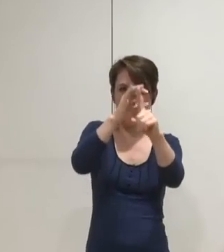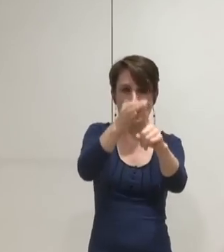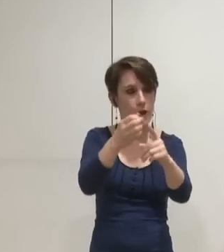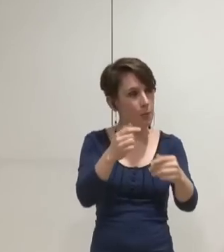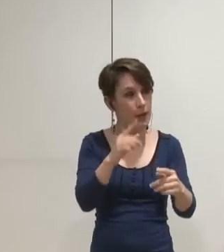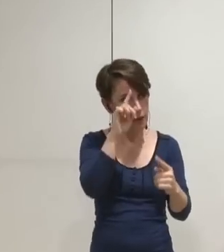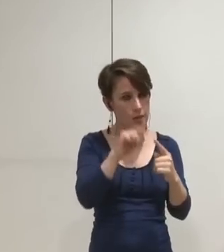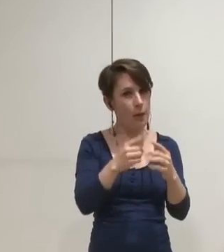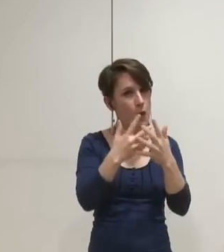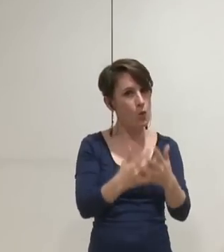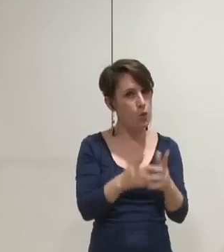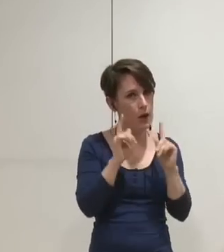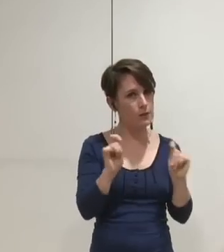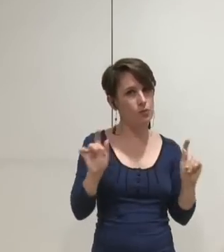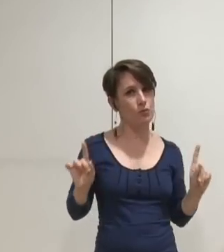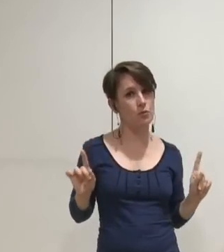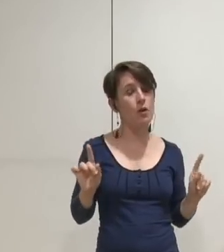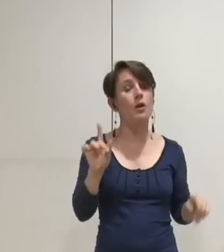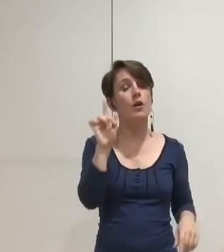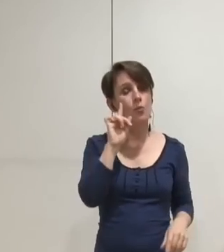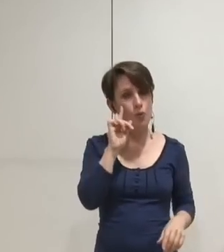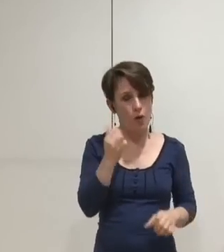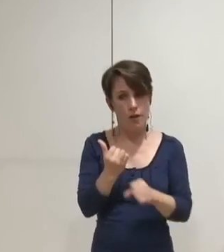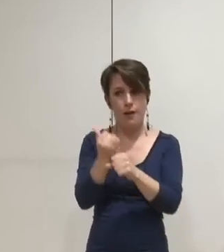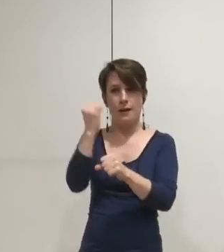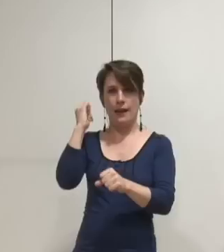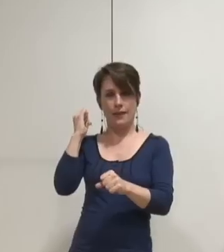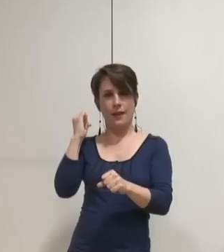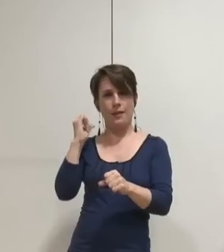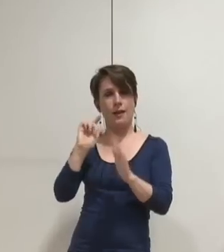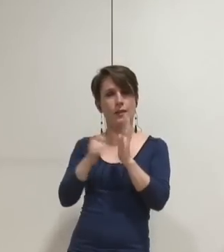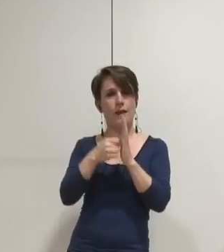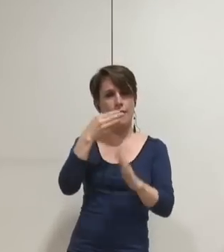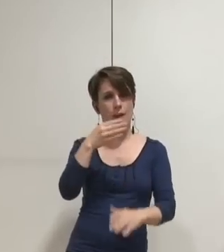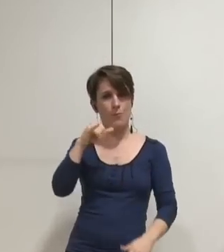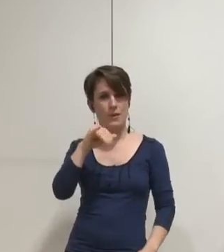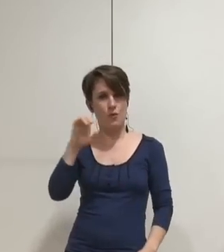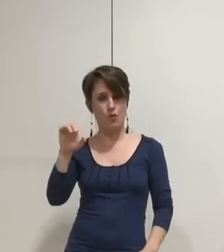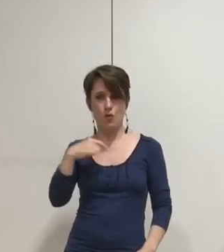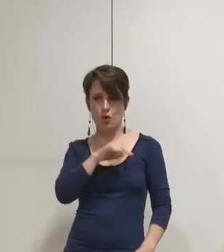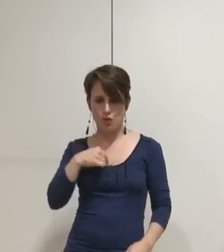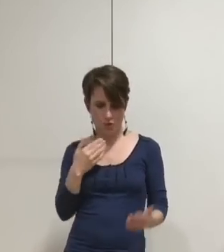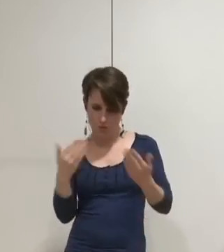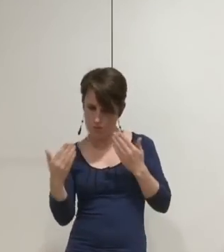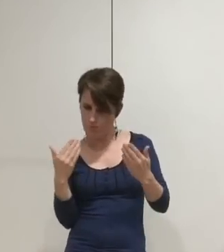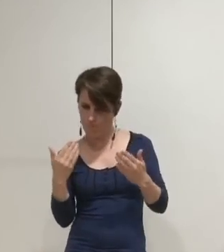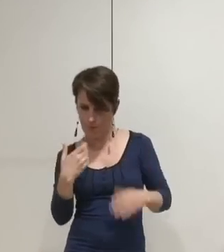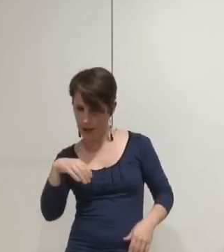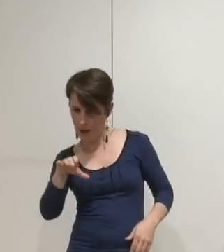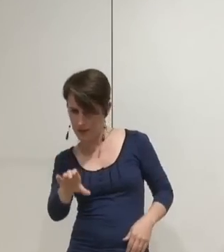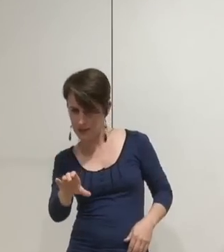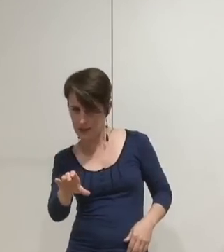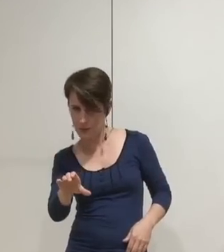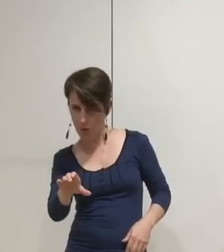parce qu'avant l'an dernier au moment de la mie nous avions fait un travail comparatif sur les investissements réalisés par les